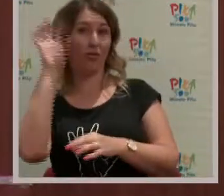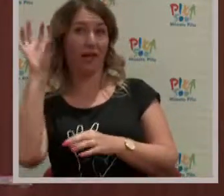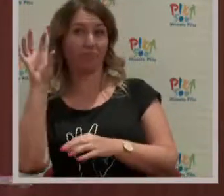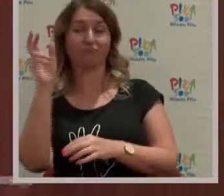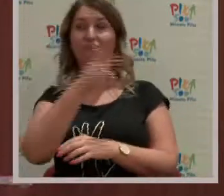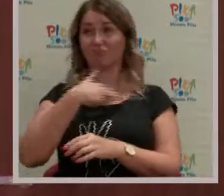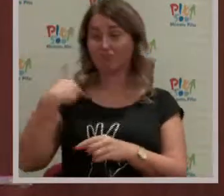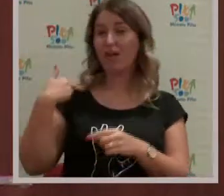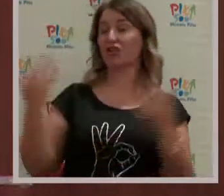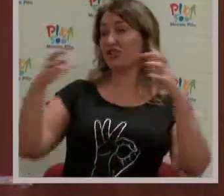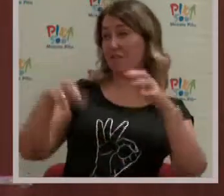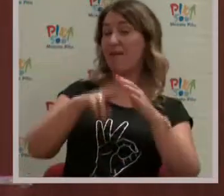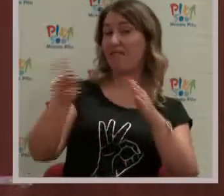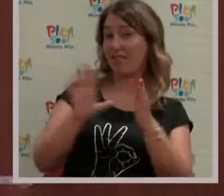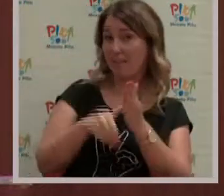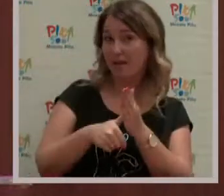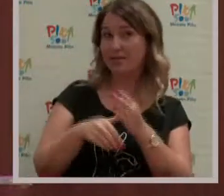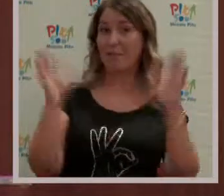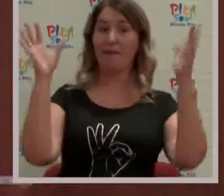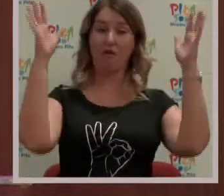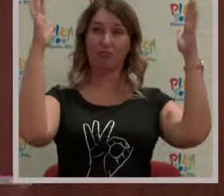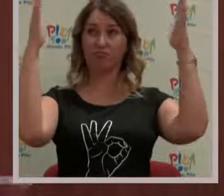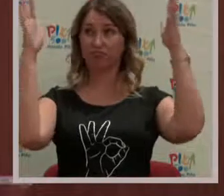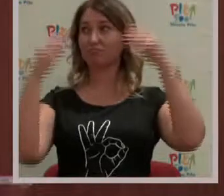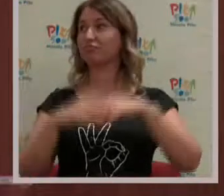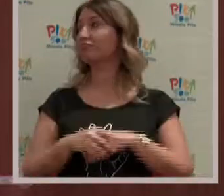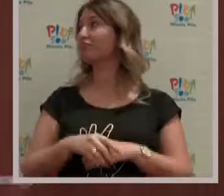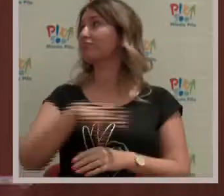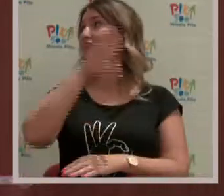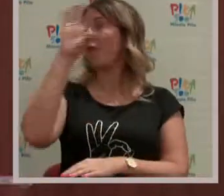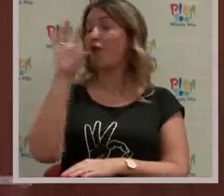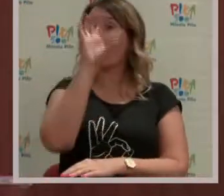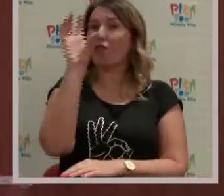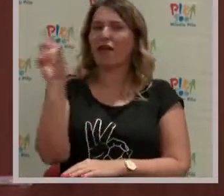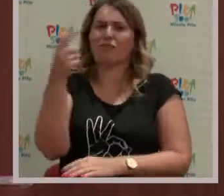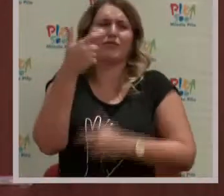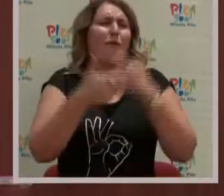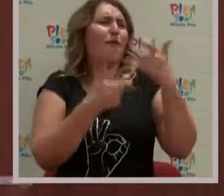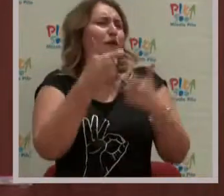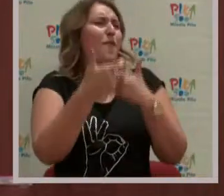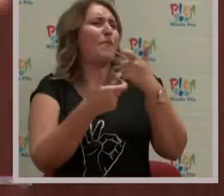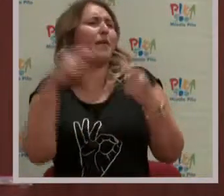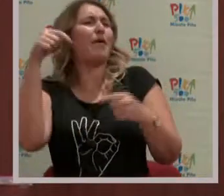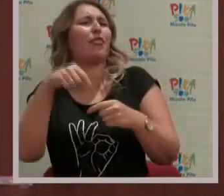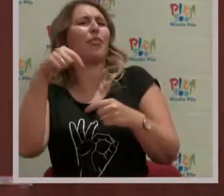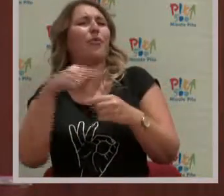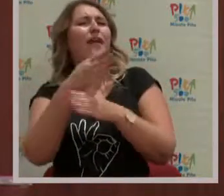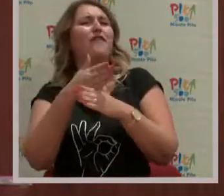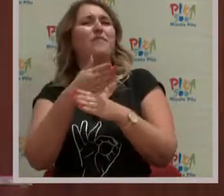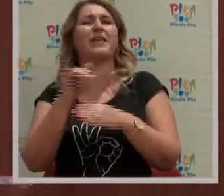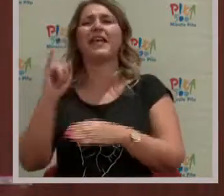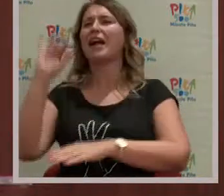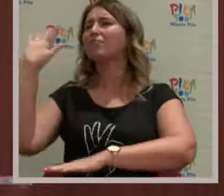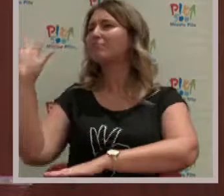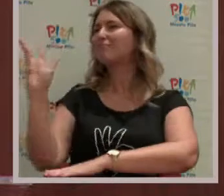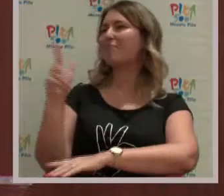możliwość, obserwują was, co tutaj się dzieje, obserwują, jak pięknie sesja jest